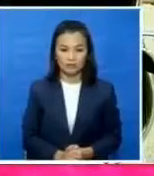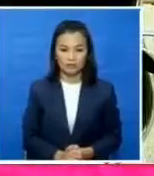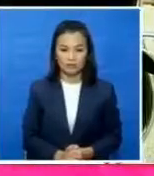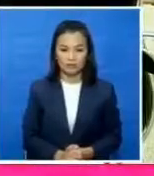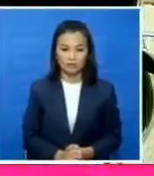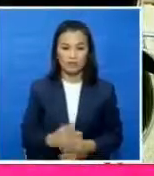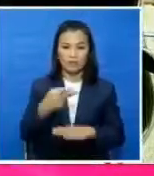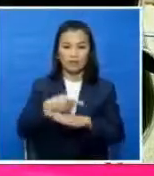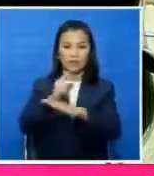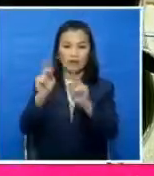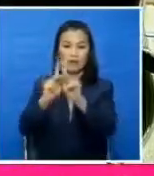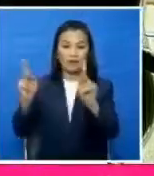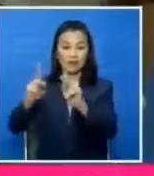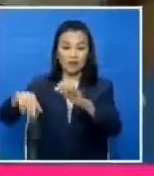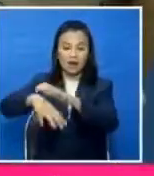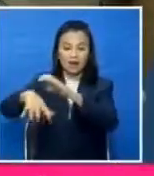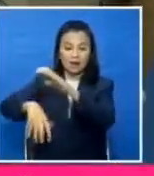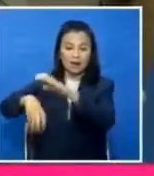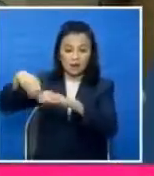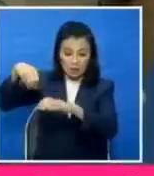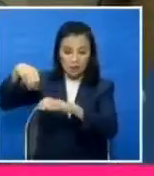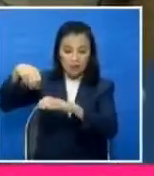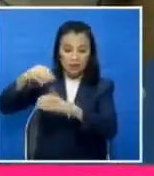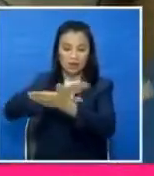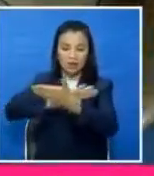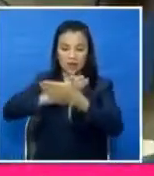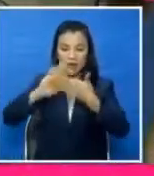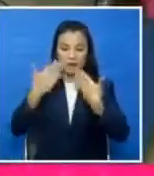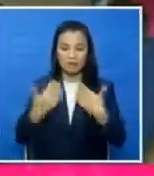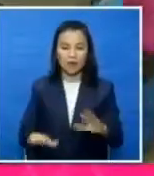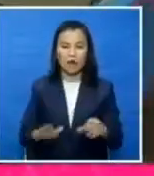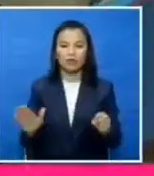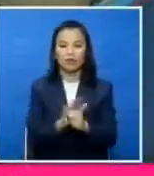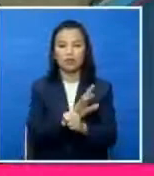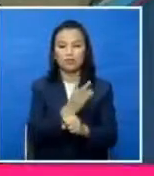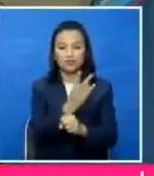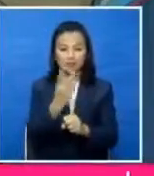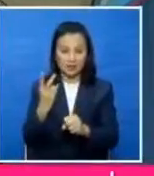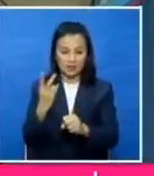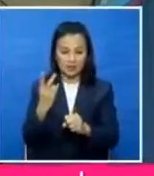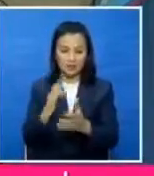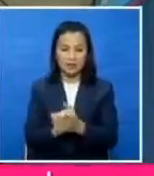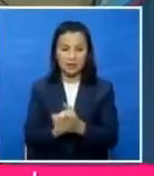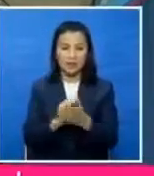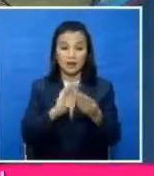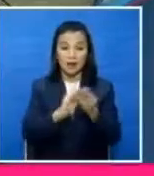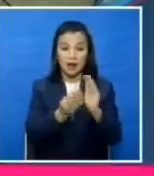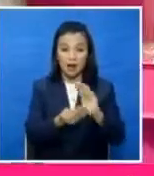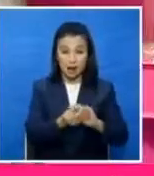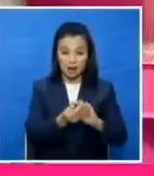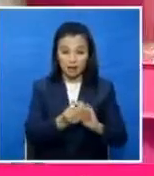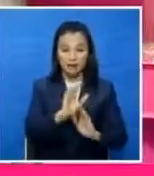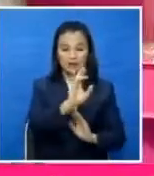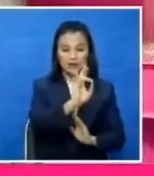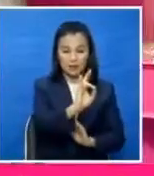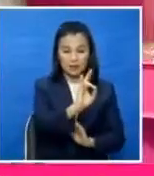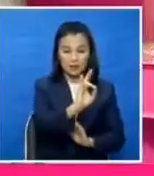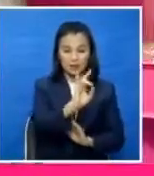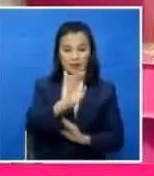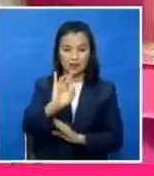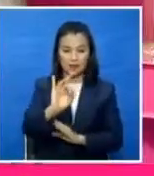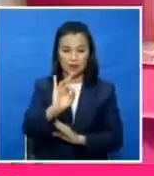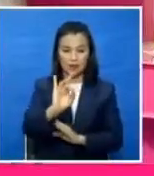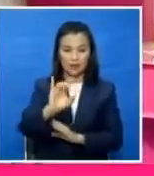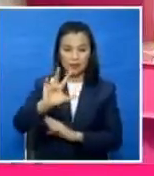ประธานกรรมการได้สุ่มเลือกกล่องบรรจุลูกบอลครบทั้ง7กล่องแล้วนะคะได้แก่กล่องหมายเลข7